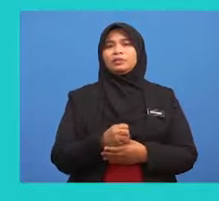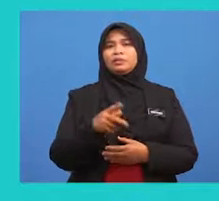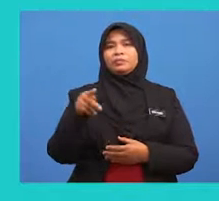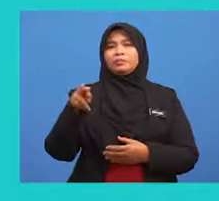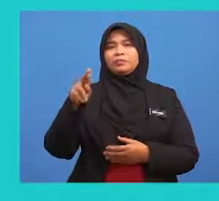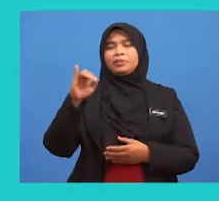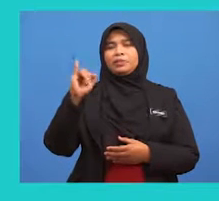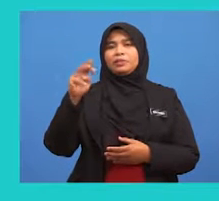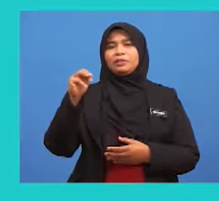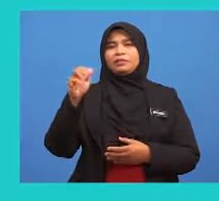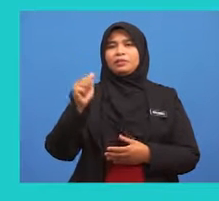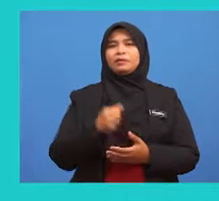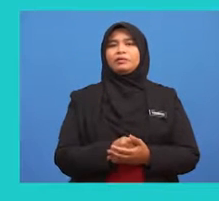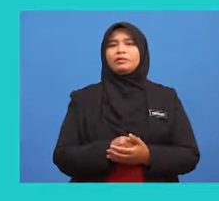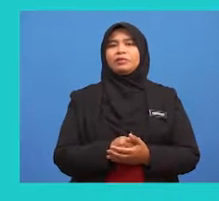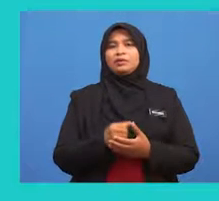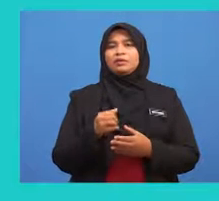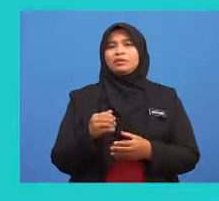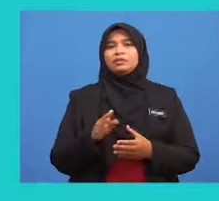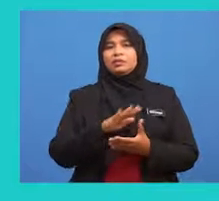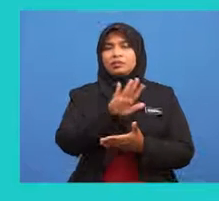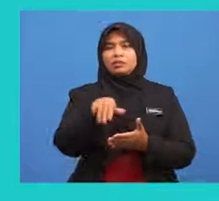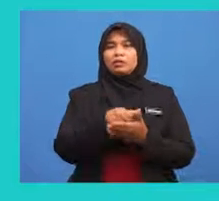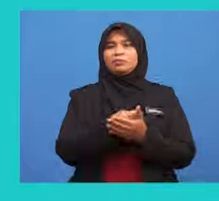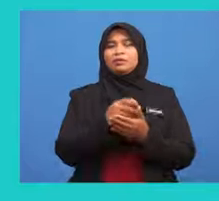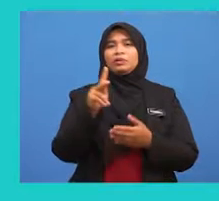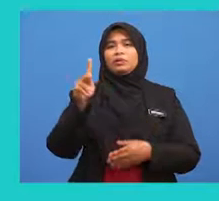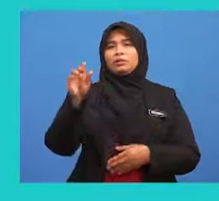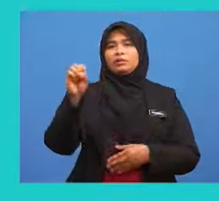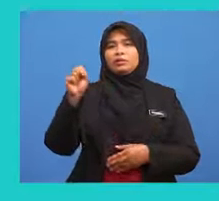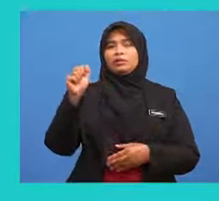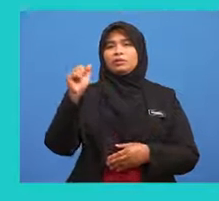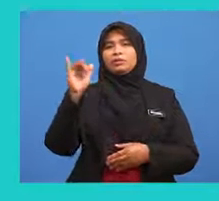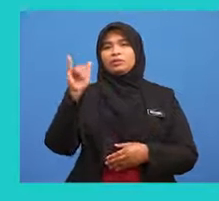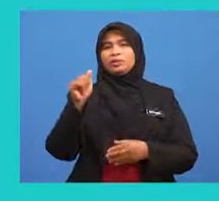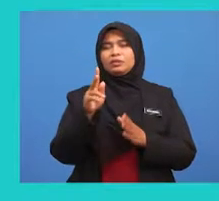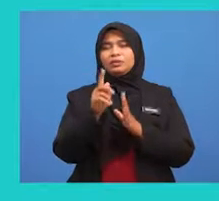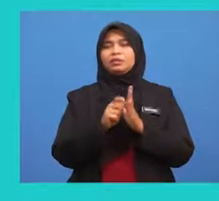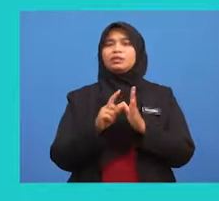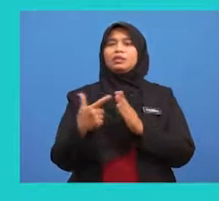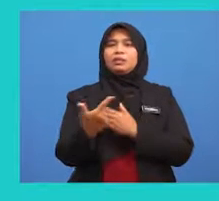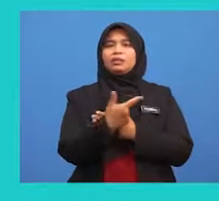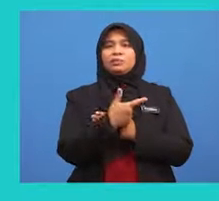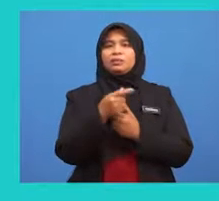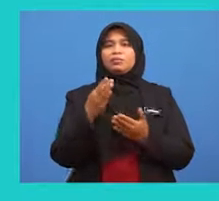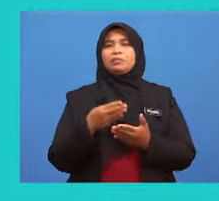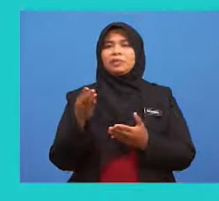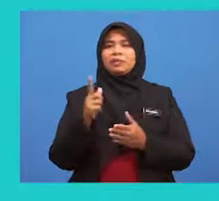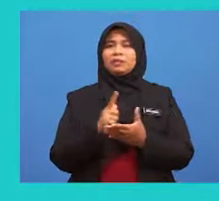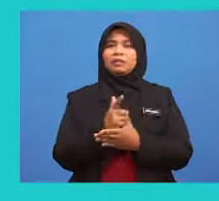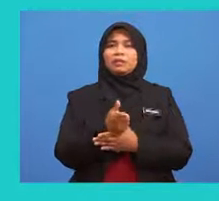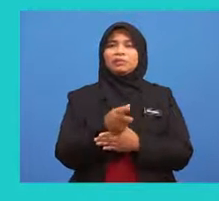prima merangkumi semua kos yang terlibat, iaitu kos bahan langsung